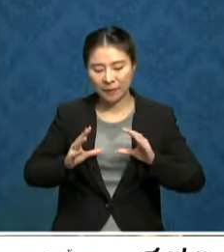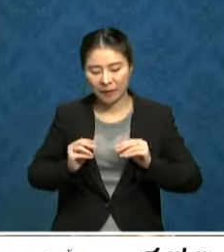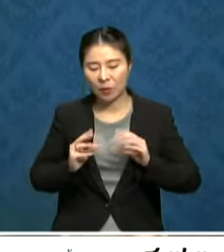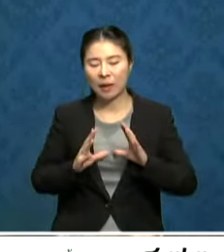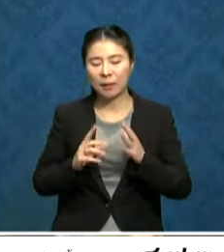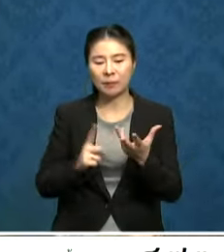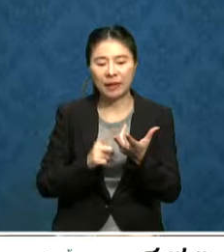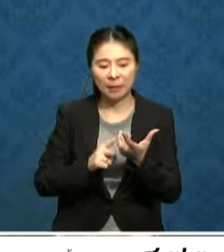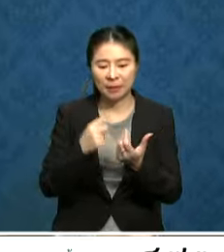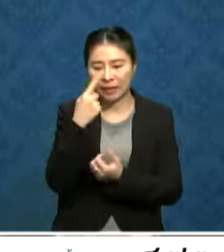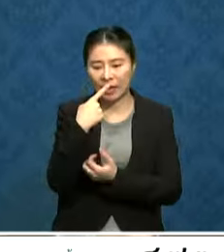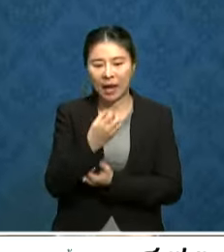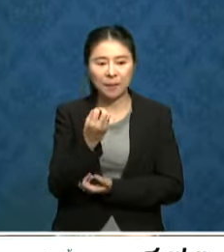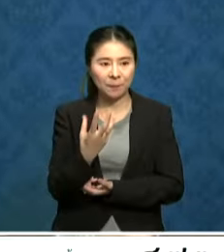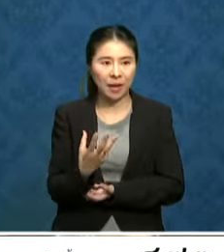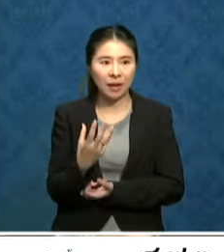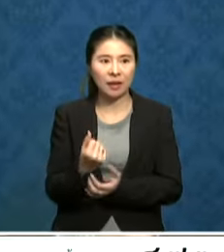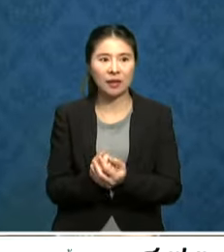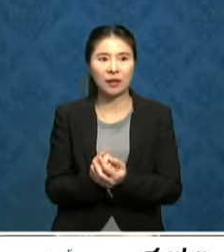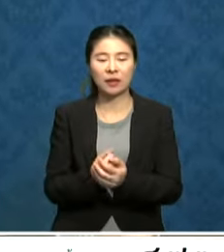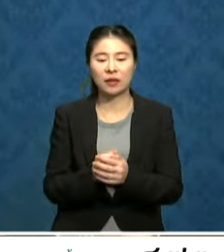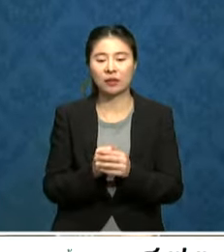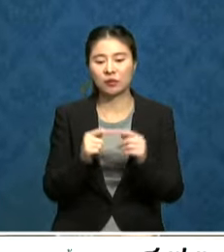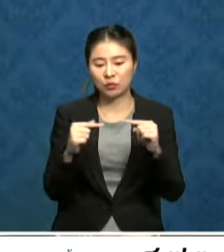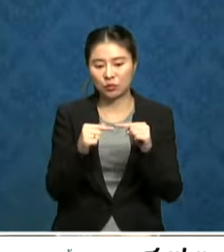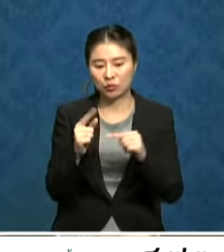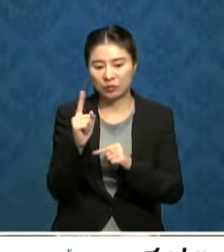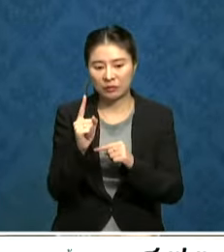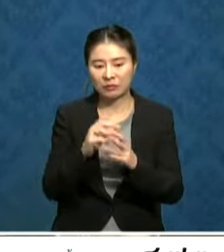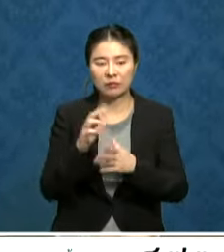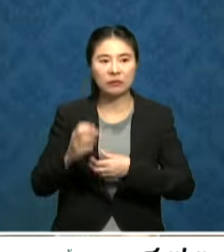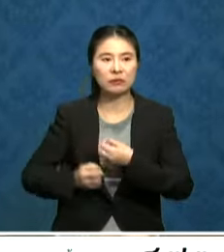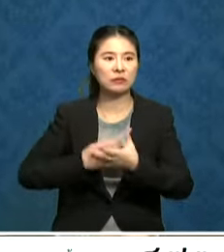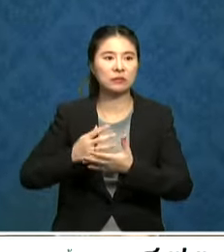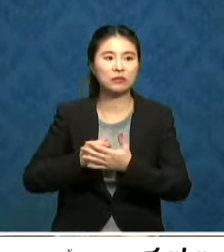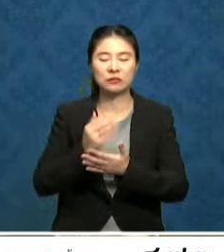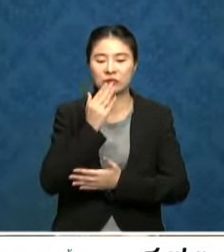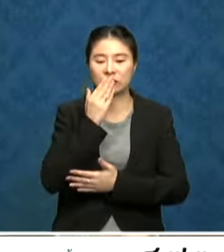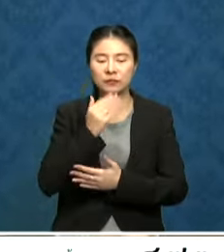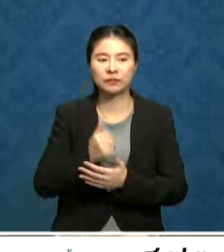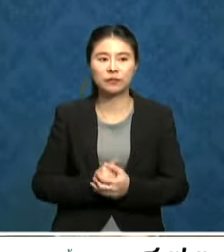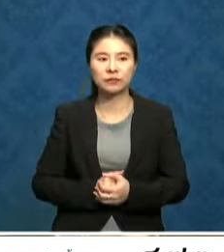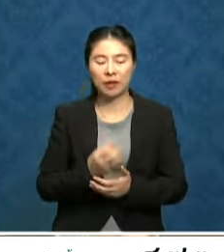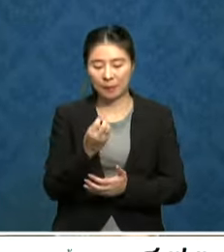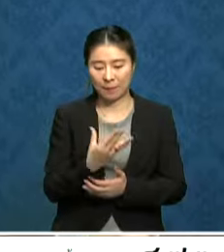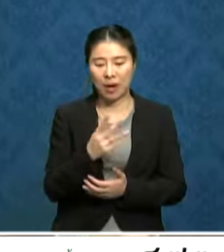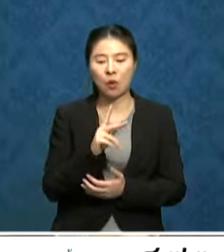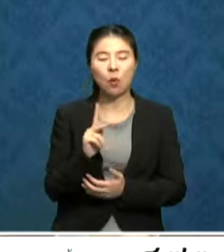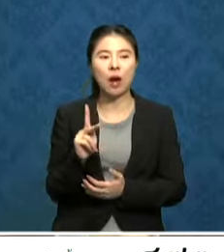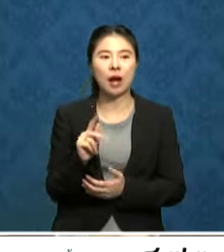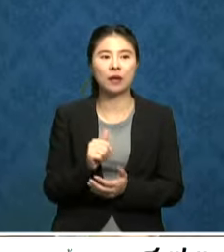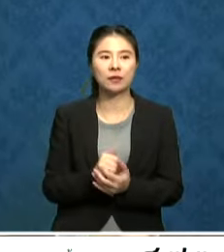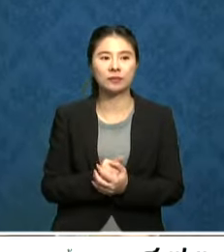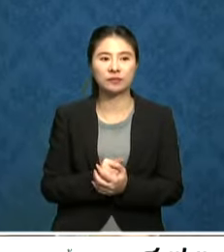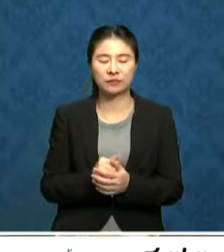ตามต้องมีคะแนนสูงกว่าคะแนนเสียงที่โหวตไม่แสดงความคิดเห็น่าประธานคะดิฉันมีความเห็นที่แตกต่าง